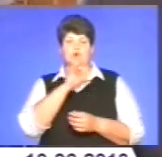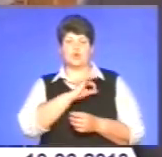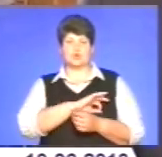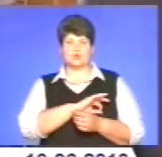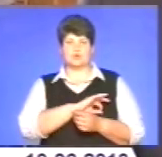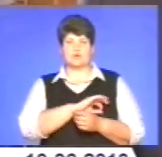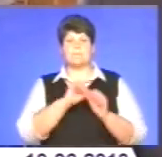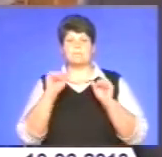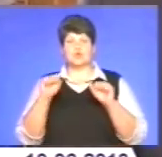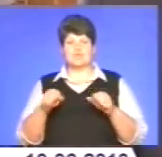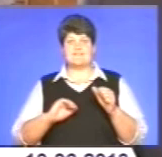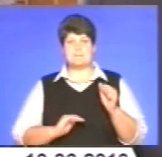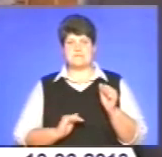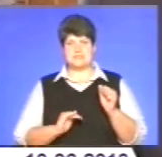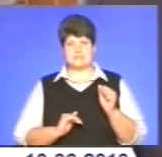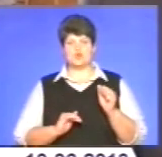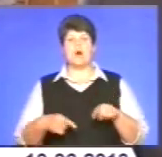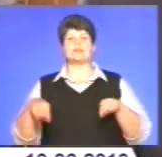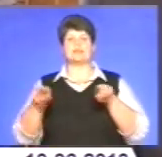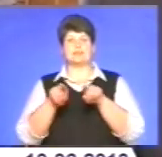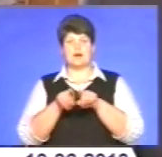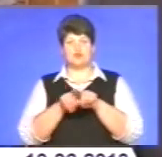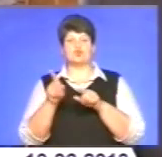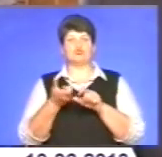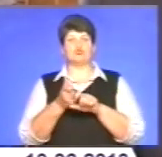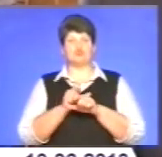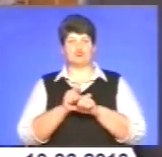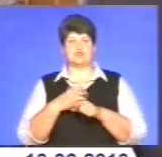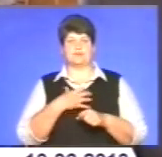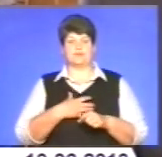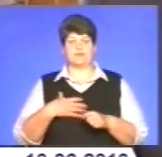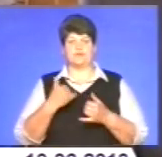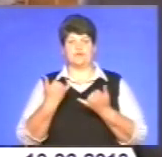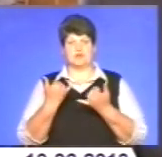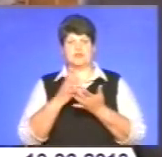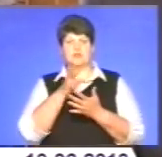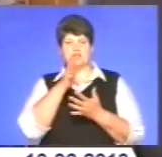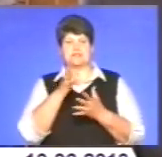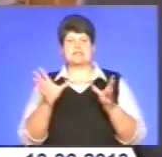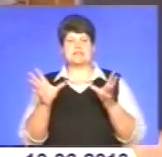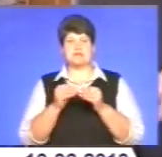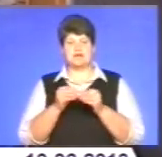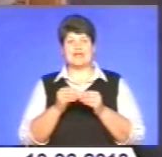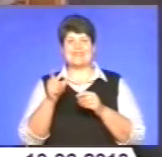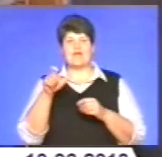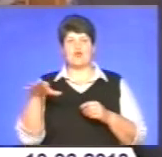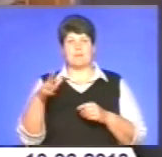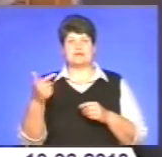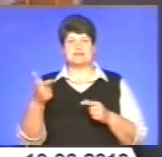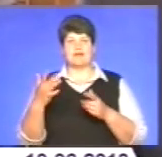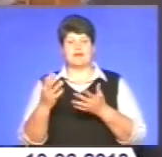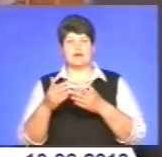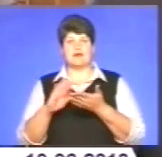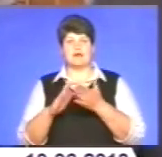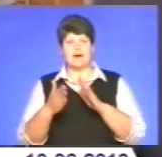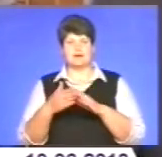використовувати можливості бізнесу. А також, що дуже актуально в наш час, спільні європейські гранти. Прикладом цього можуть бути західні